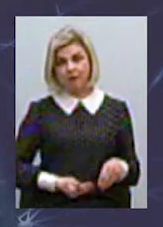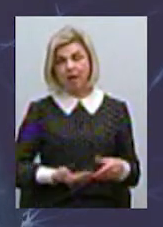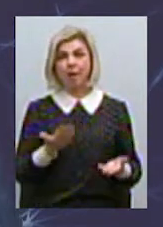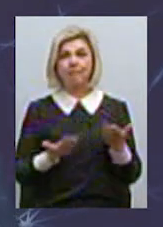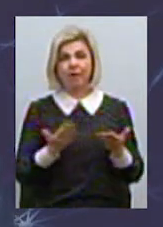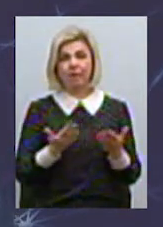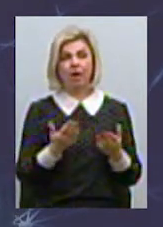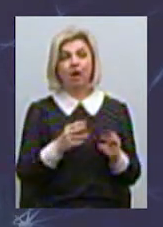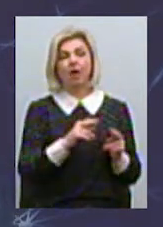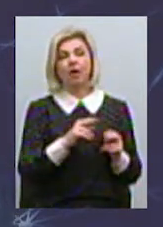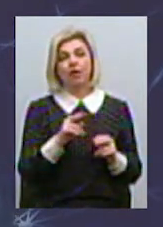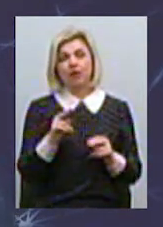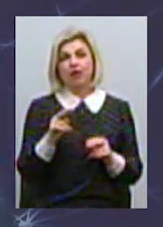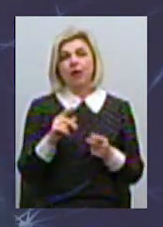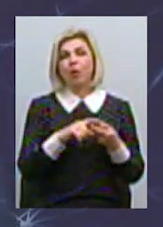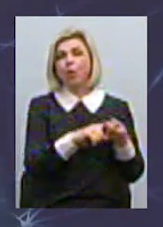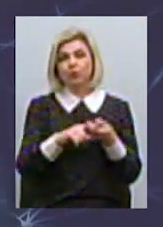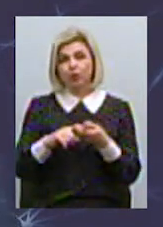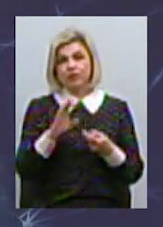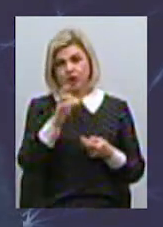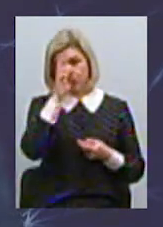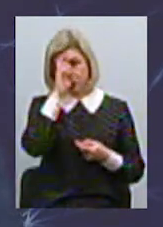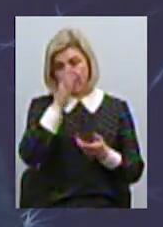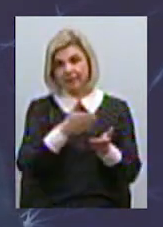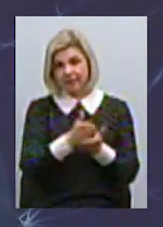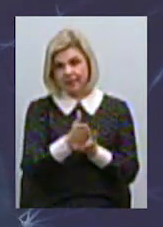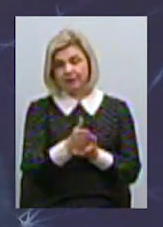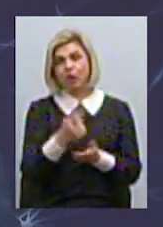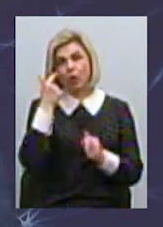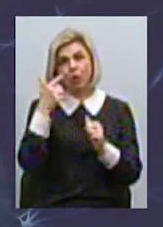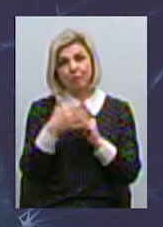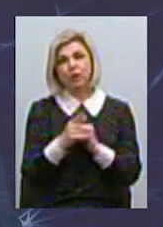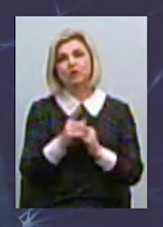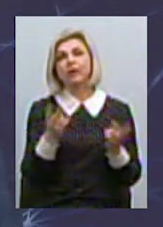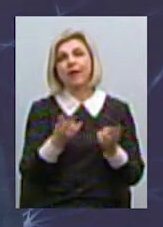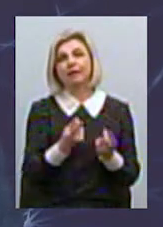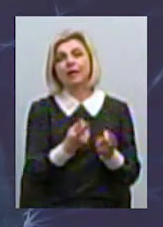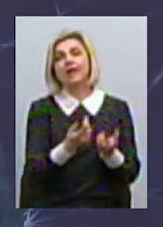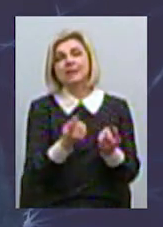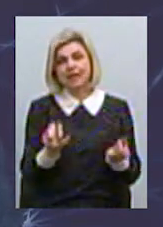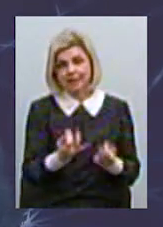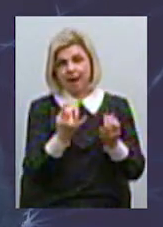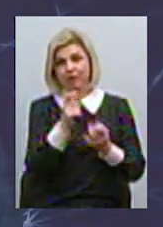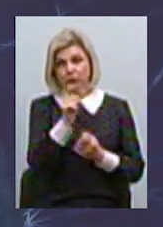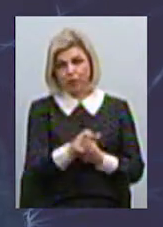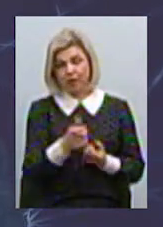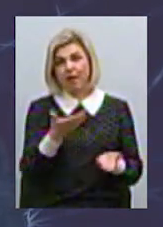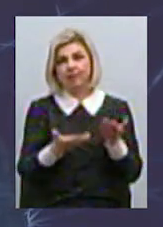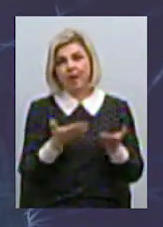мабуть, конкуруючи з державним сектором, розуміючи, що до нього треба, йому треба зацікавити людей, щоб прийшли, він, мабуть, буде